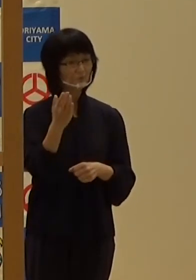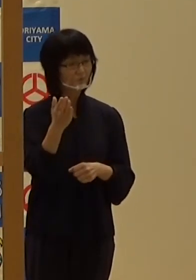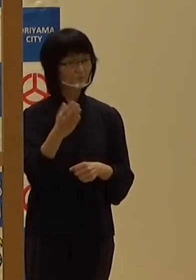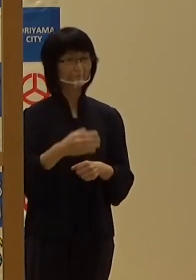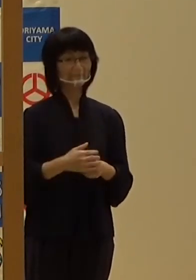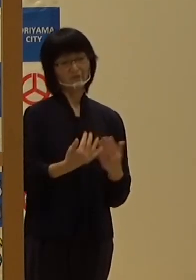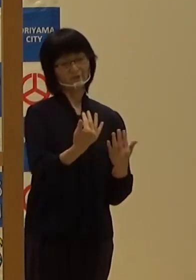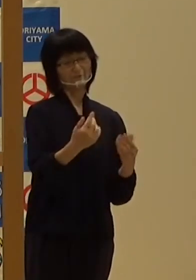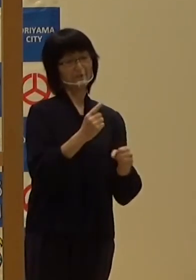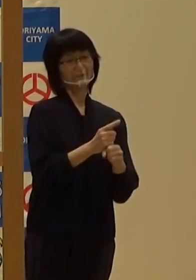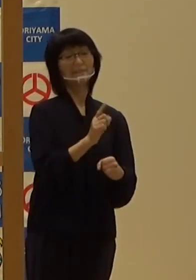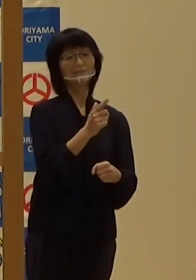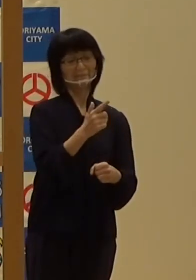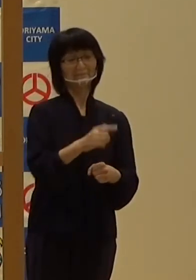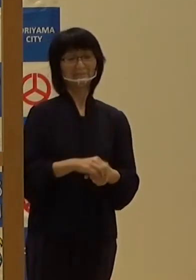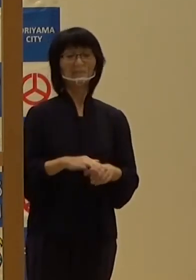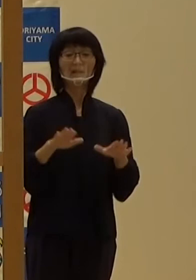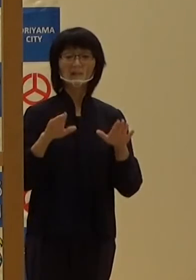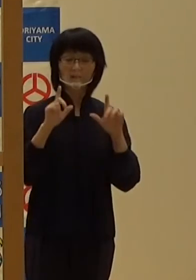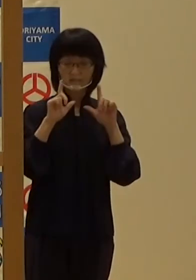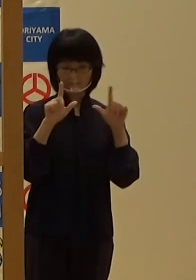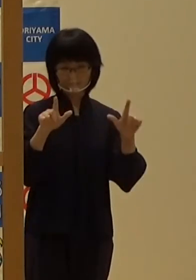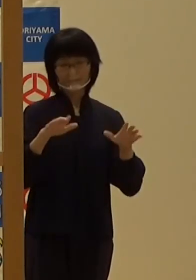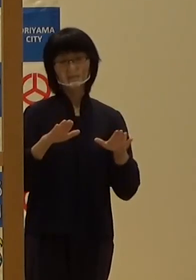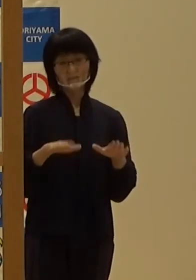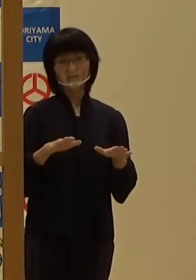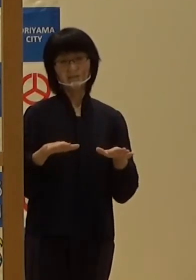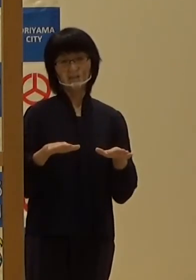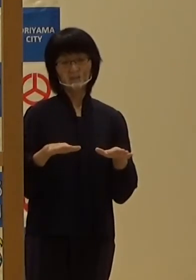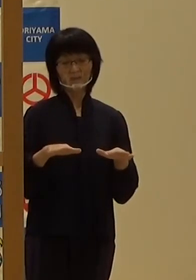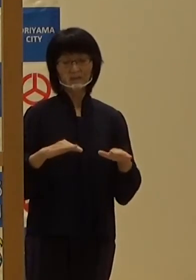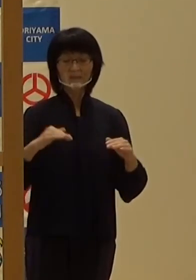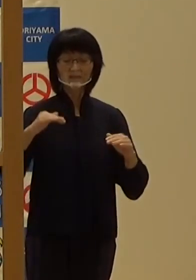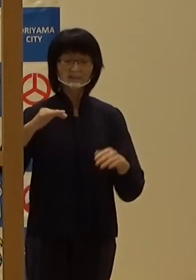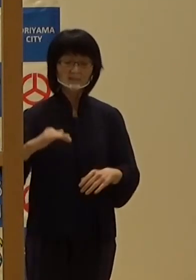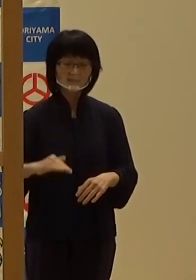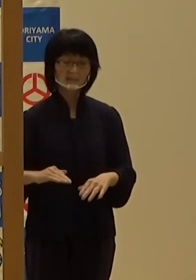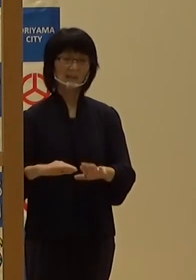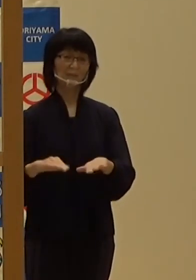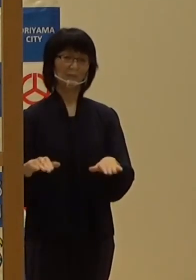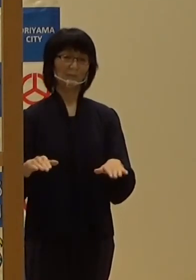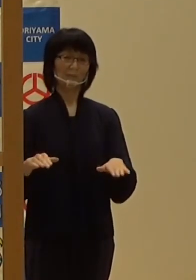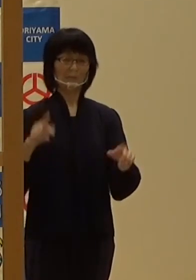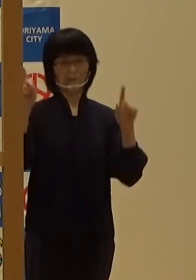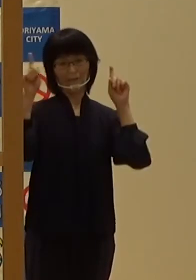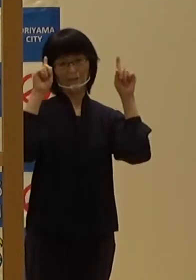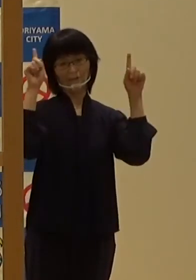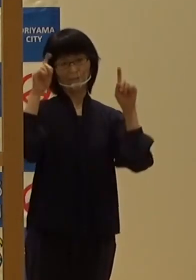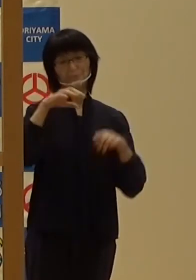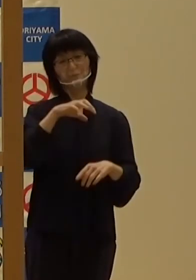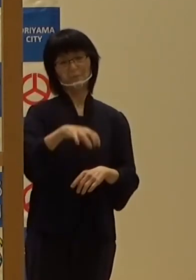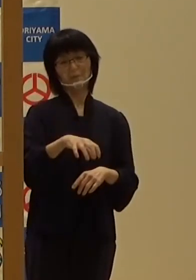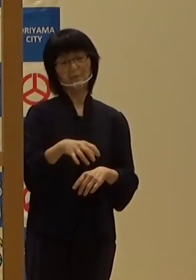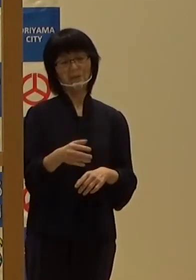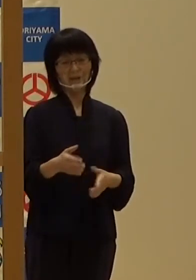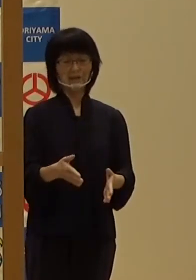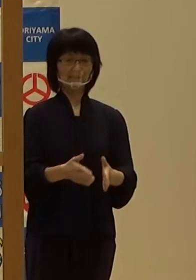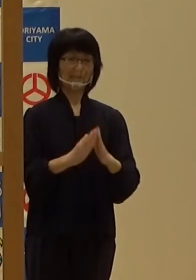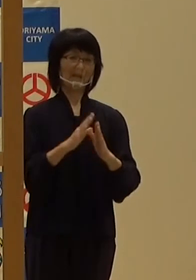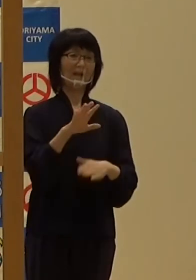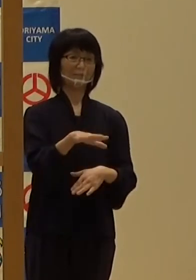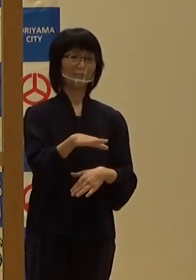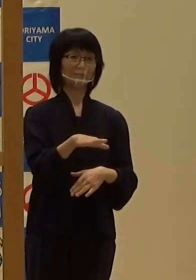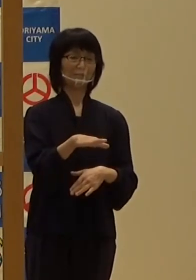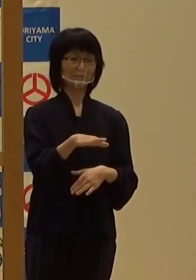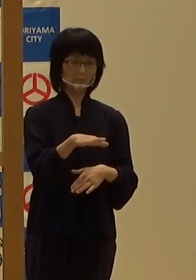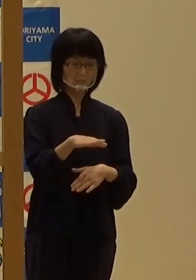はい、今現在におきましては例えば小さい子遊具というのはいくつか設置はしてあるんですけれども、改めて